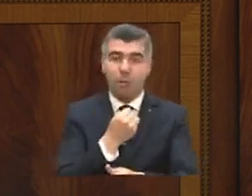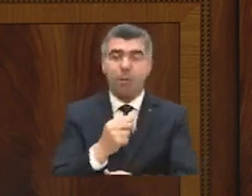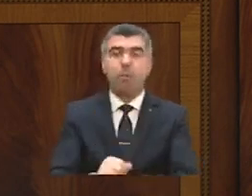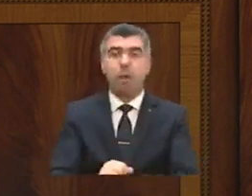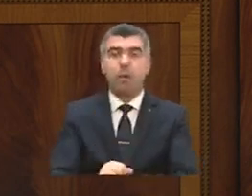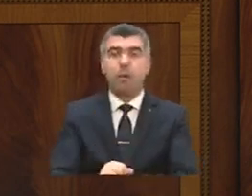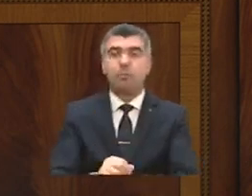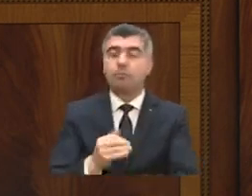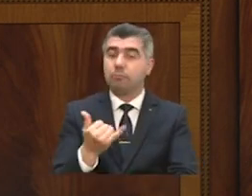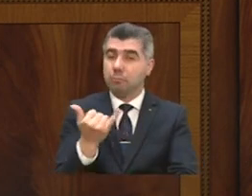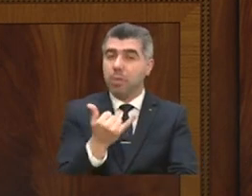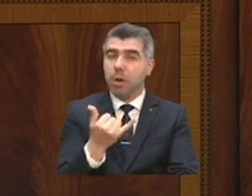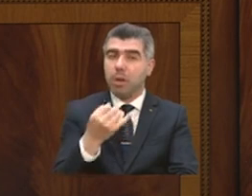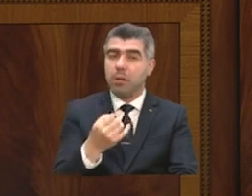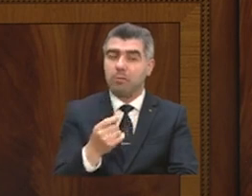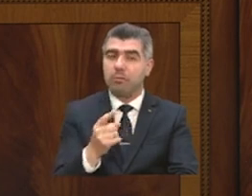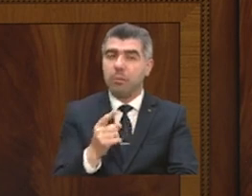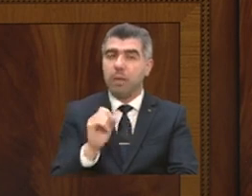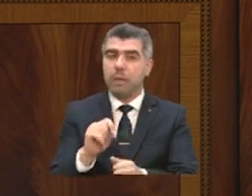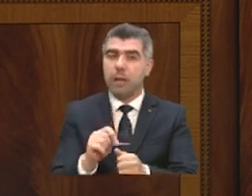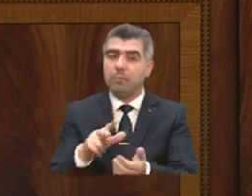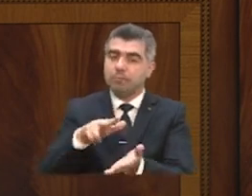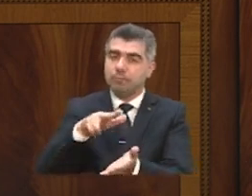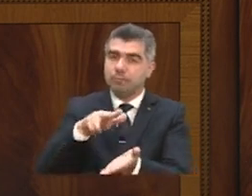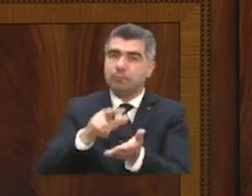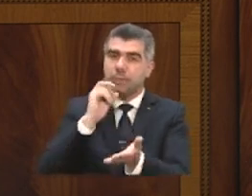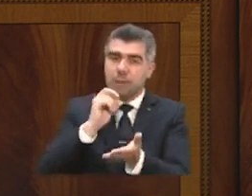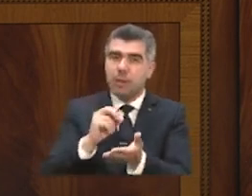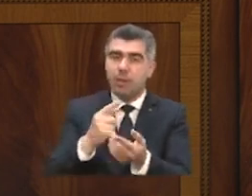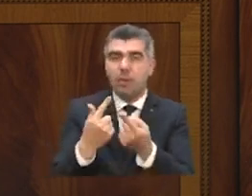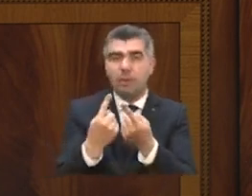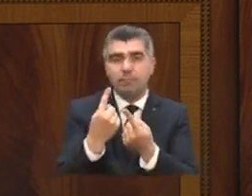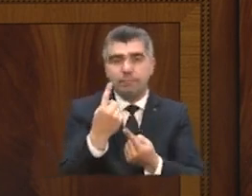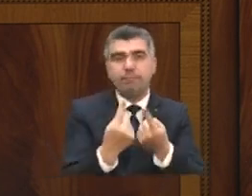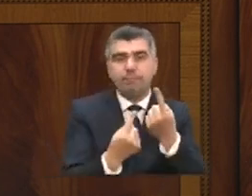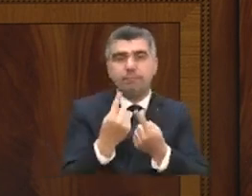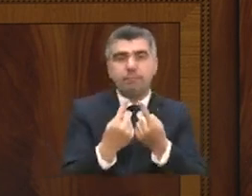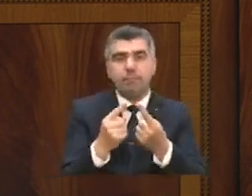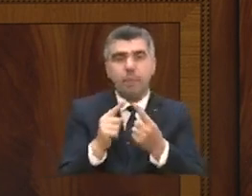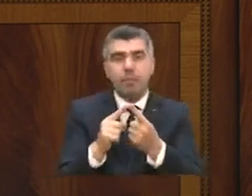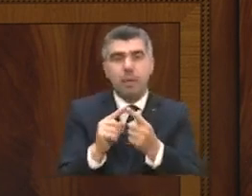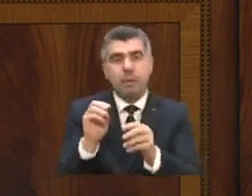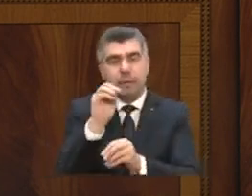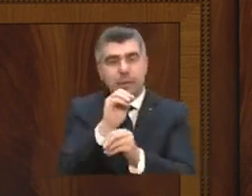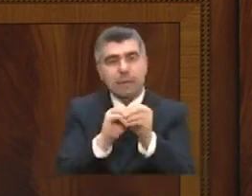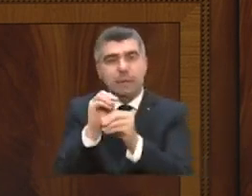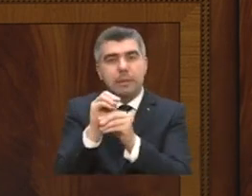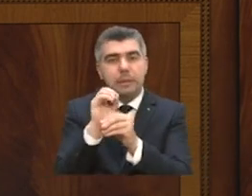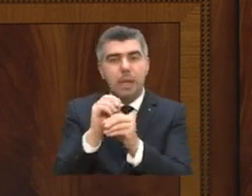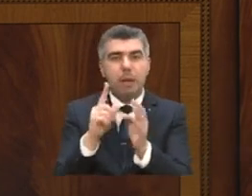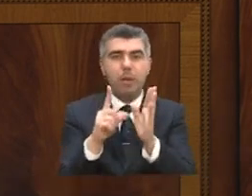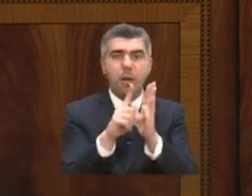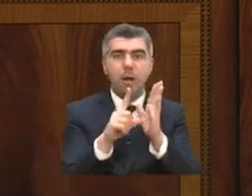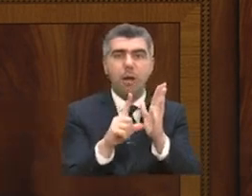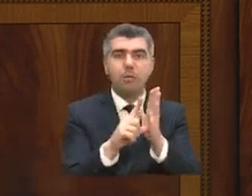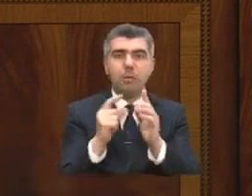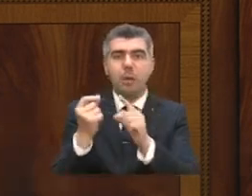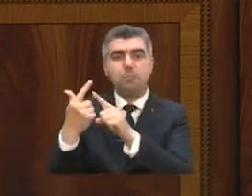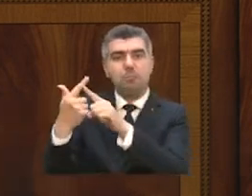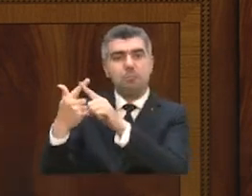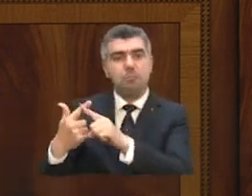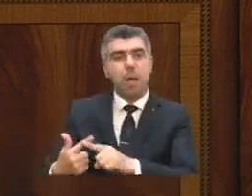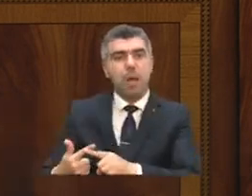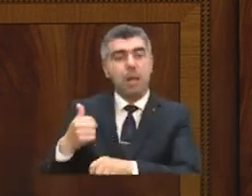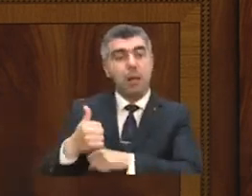الجرأة لاعتماد فرضيات واقعية خلال الإعداد والمصادقة على قانون المالية لهذه السنة،